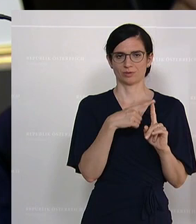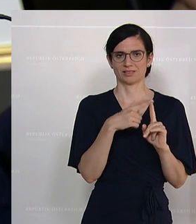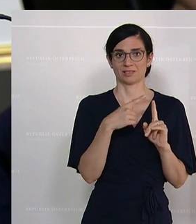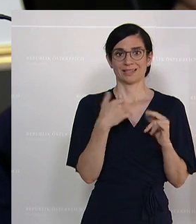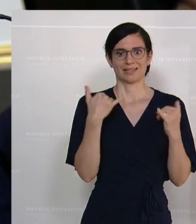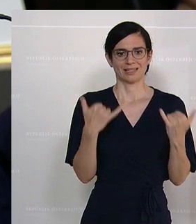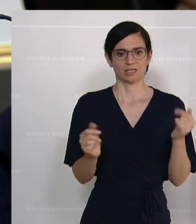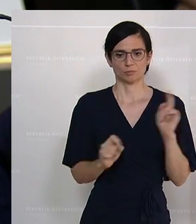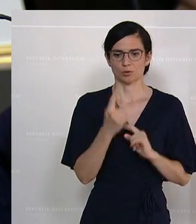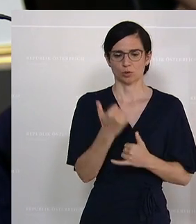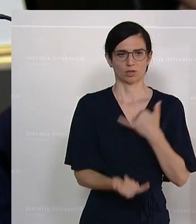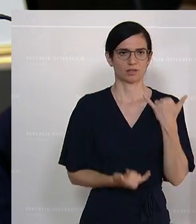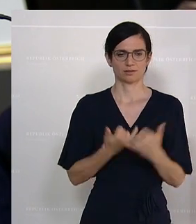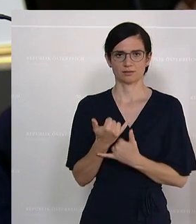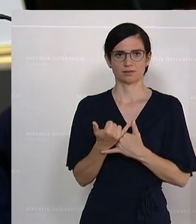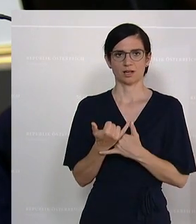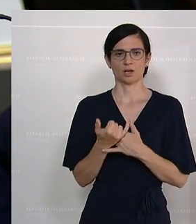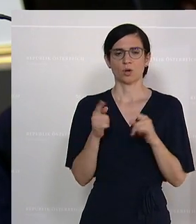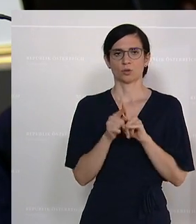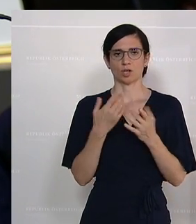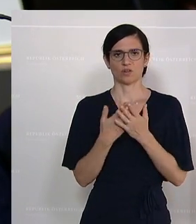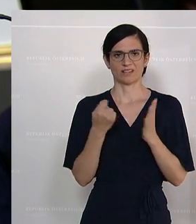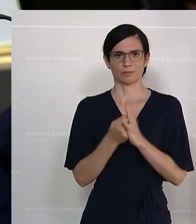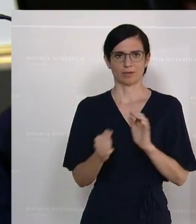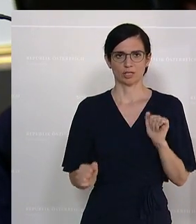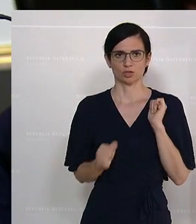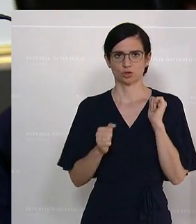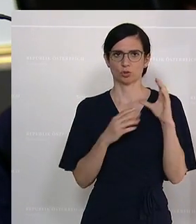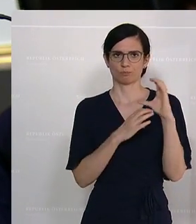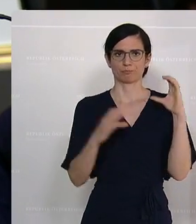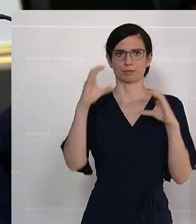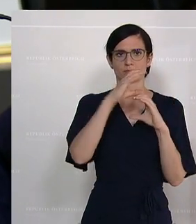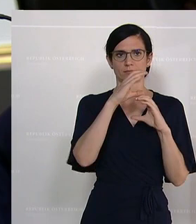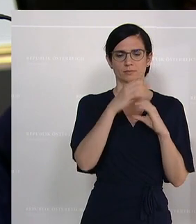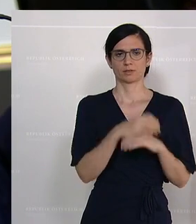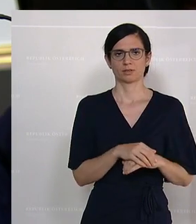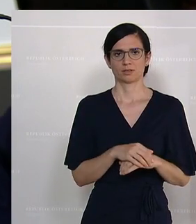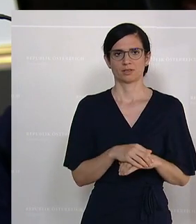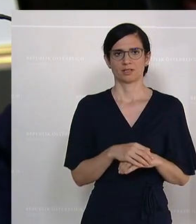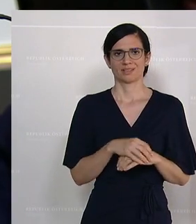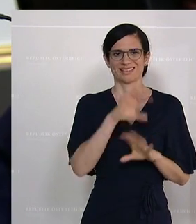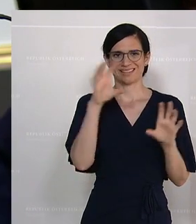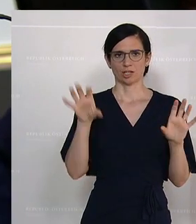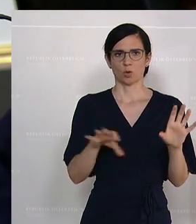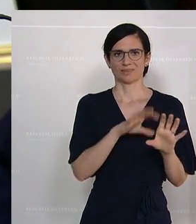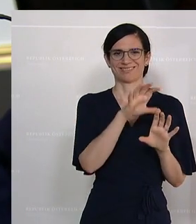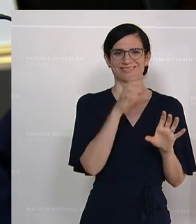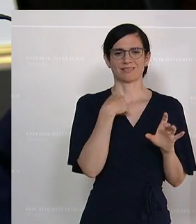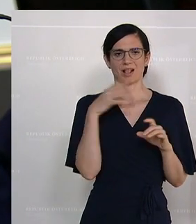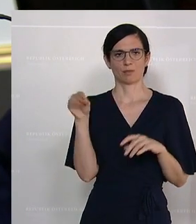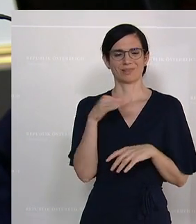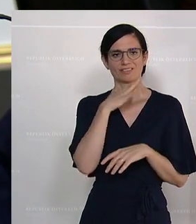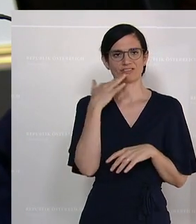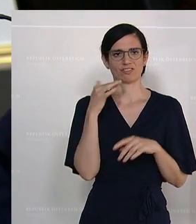und vor dem hintergrund des preisschocks deutlich aufzustocken die regionale staffelung zwischen regionen mit viel